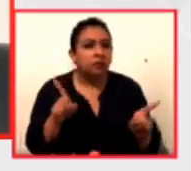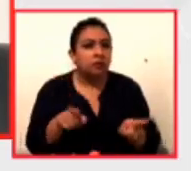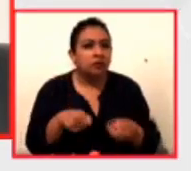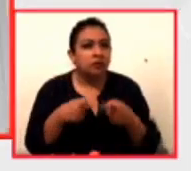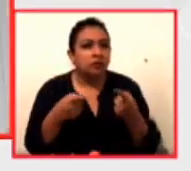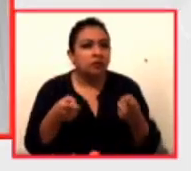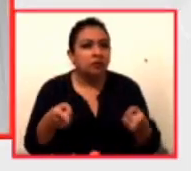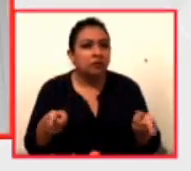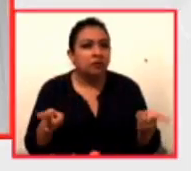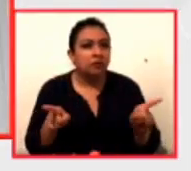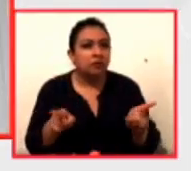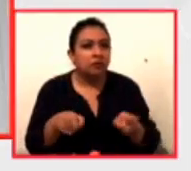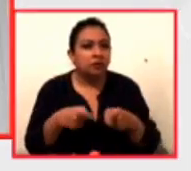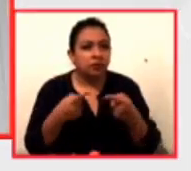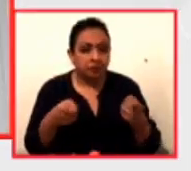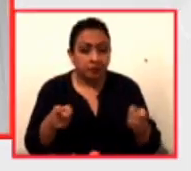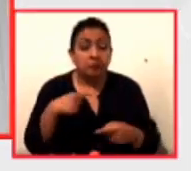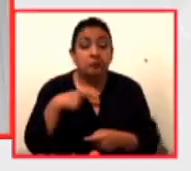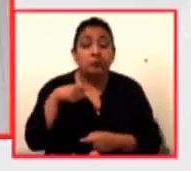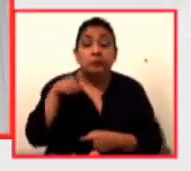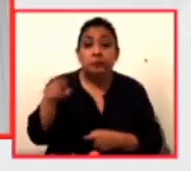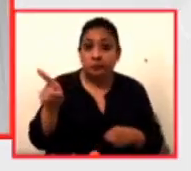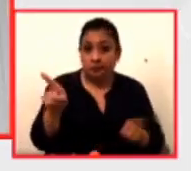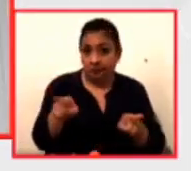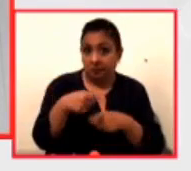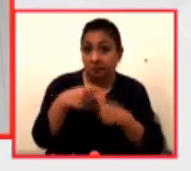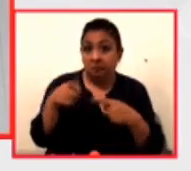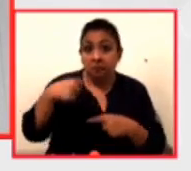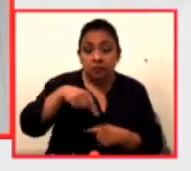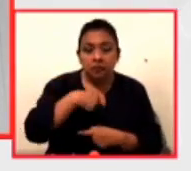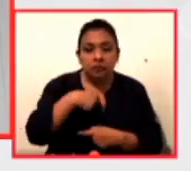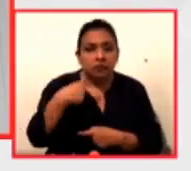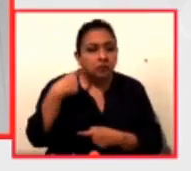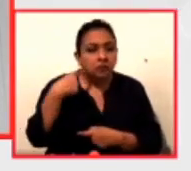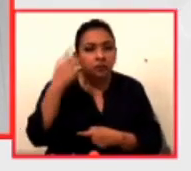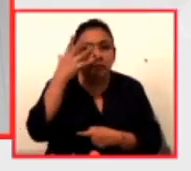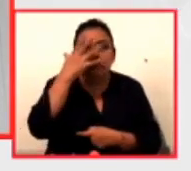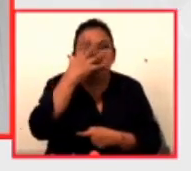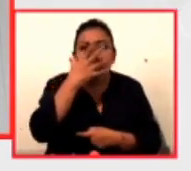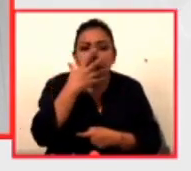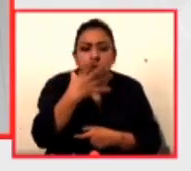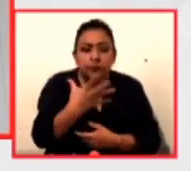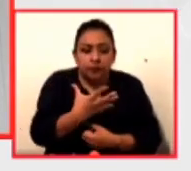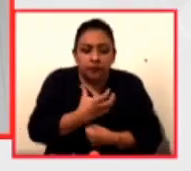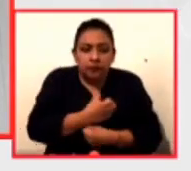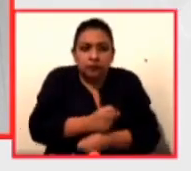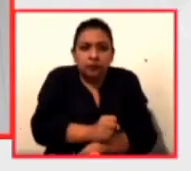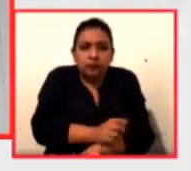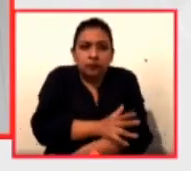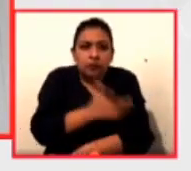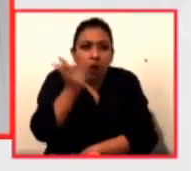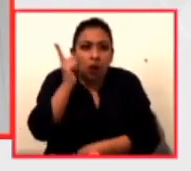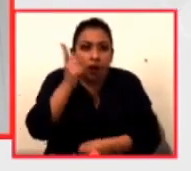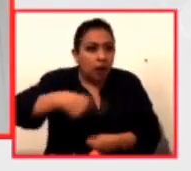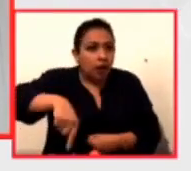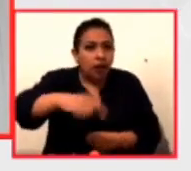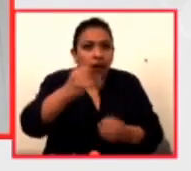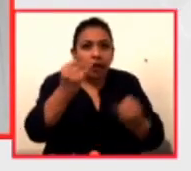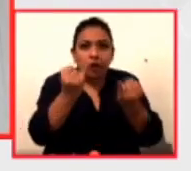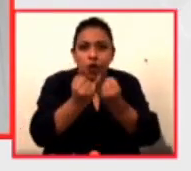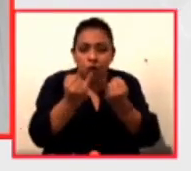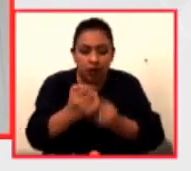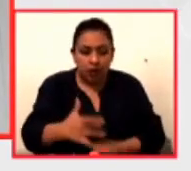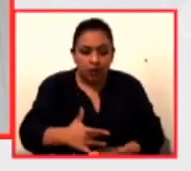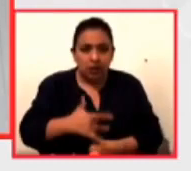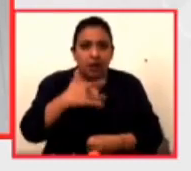donc cette musique de Charlie Chaplin qui a été composée par Charlie Chaplin lui-même pour le film Les Temps Modernes nous